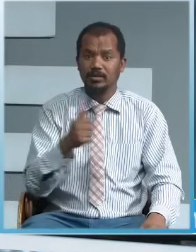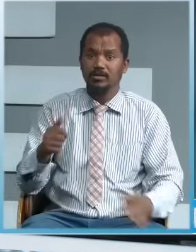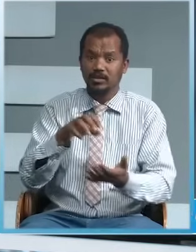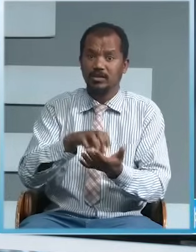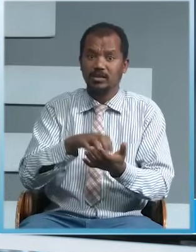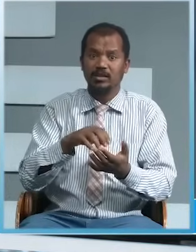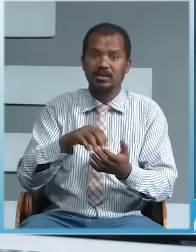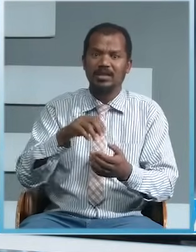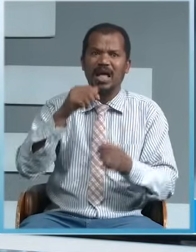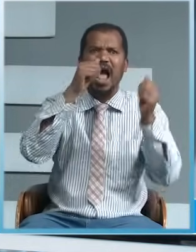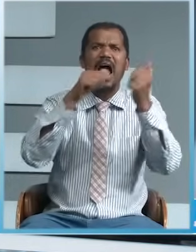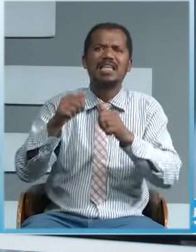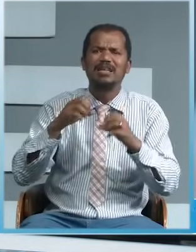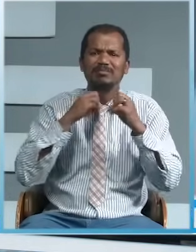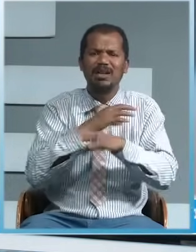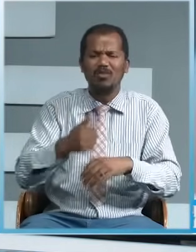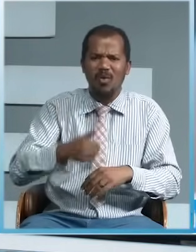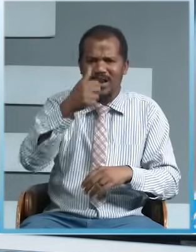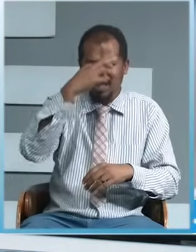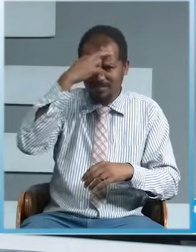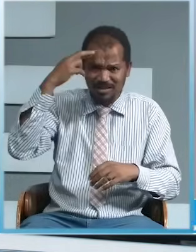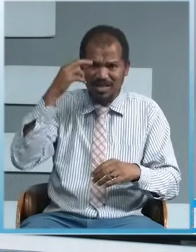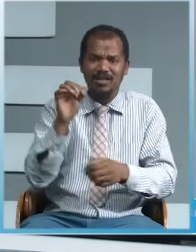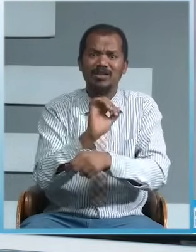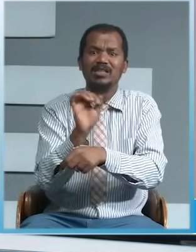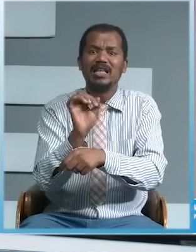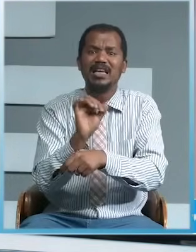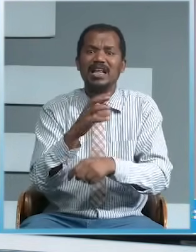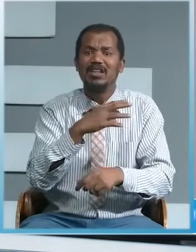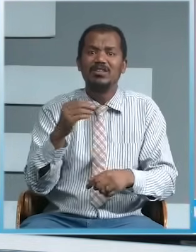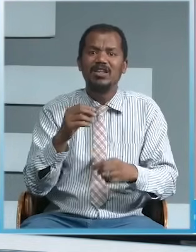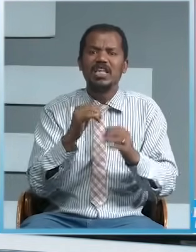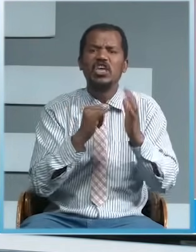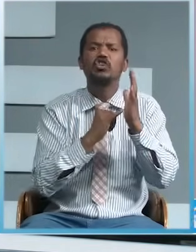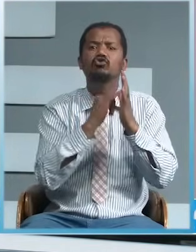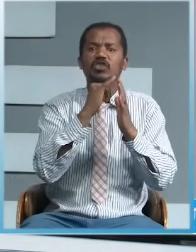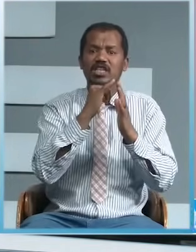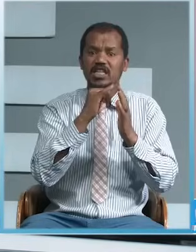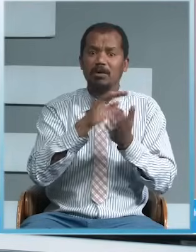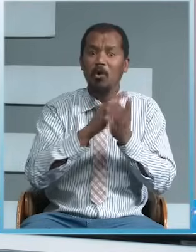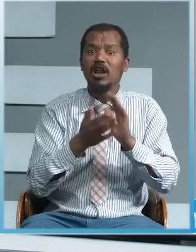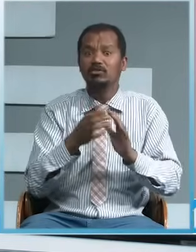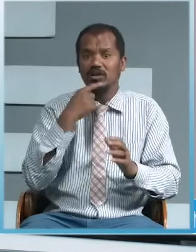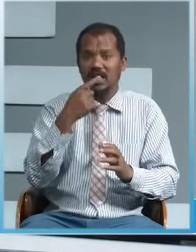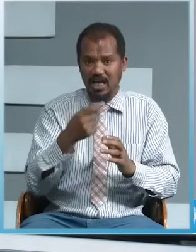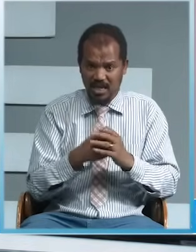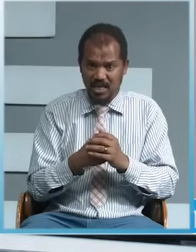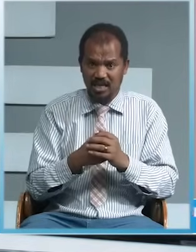በአዲስ አበባ ከተማ ለአየር ብክለት ዋናዎቹ መንስኤዎች ተሽከርካሪዎችና ኢንዱስትሪዎች መሆናቸው